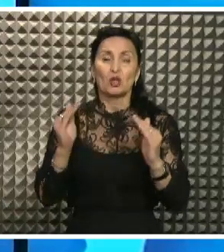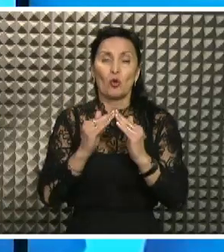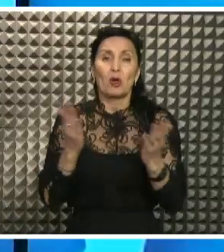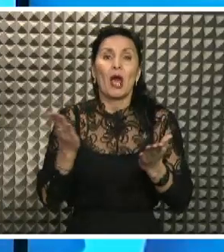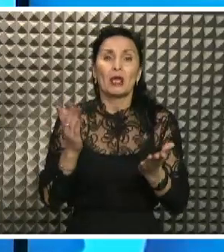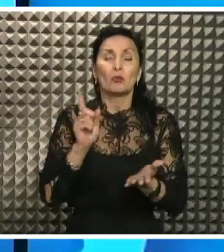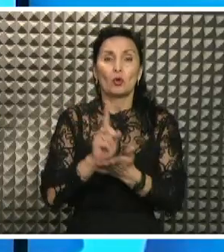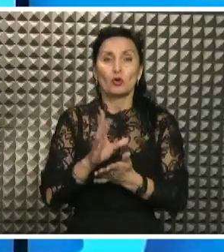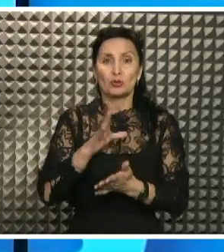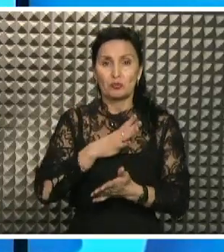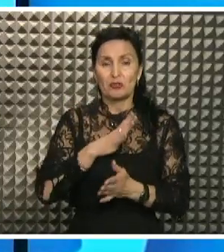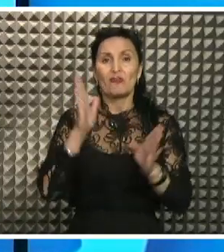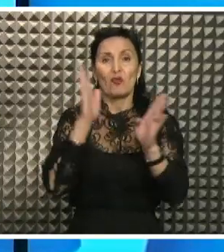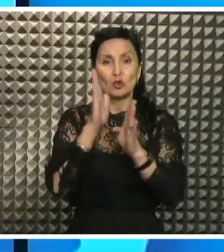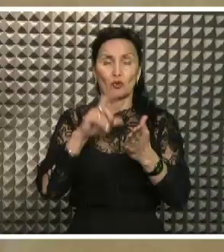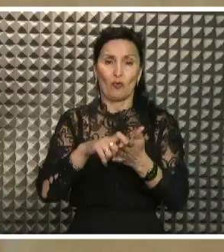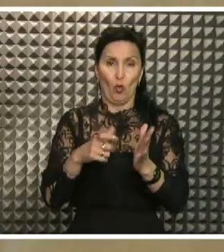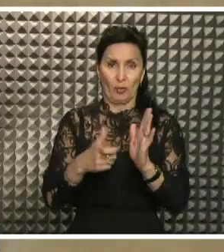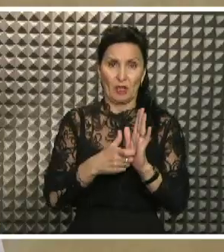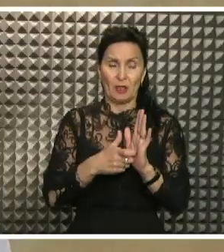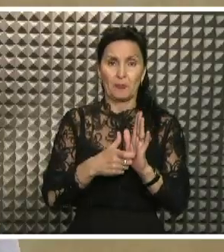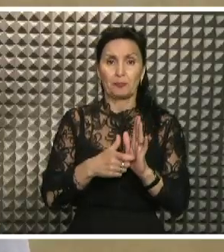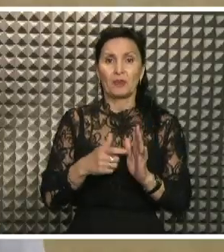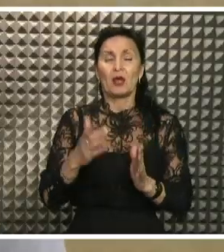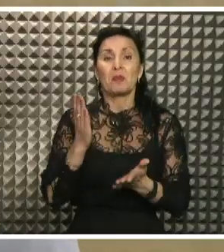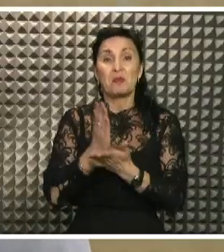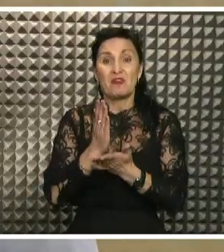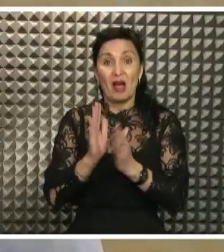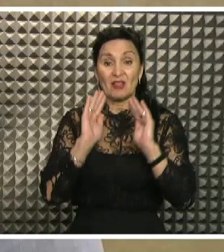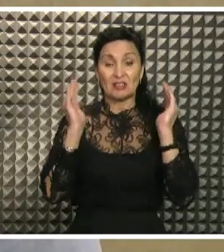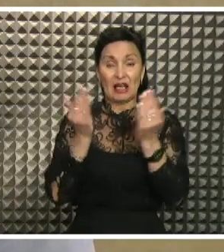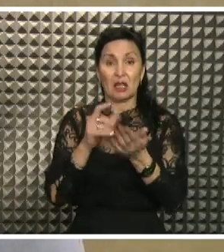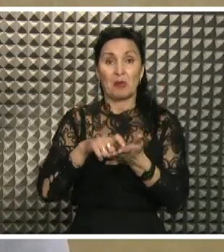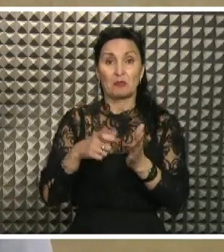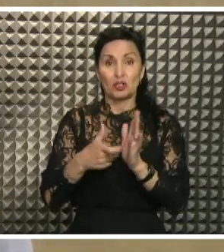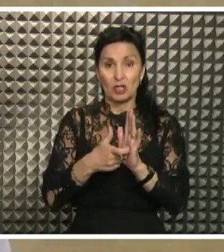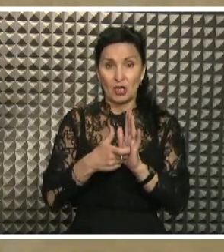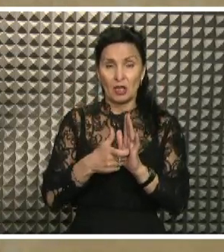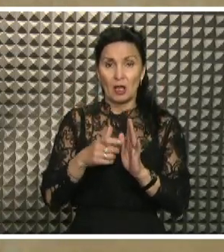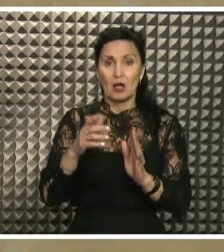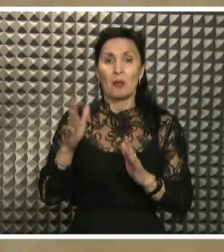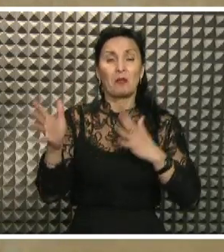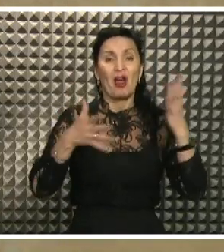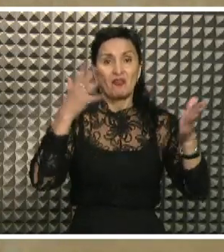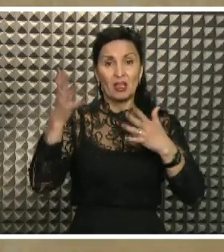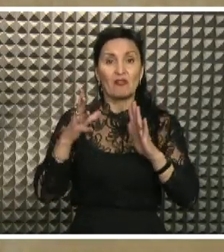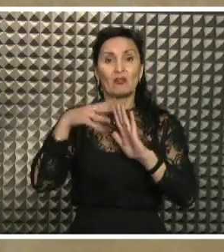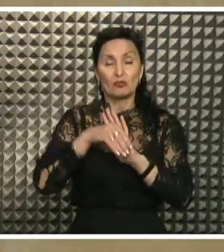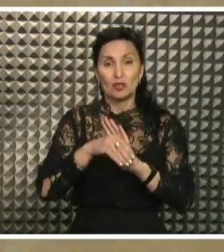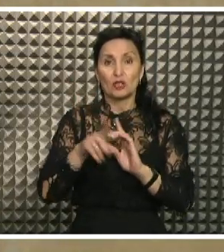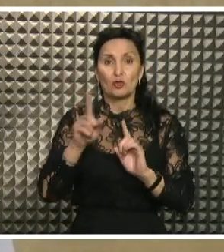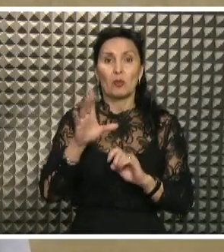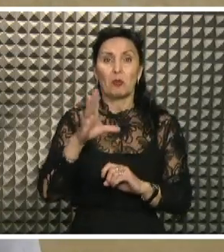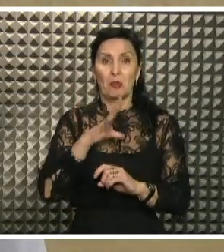должен быть оптимальный воздух в комнате? А вот пребывание в закрытом помещении не исключает у нас с вами проветривание этого помещения, чтобы